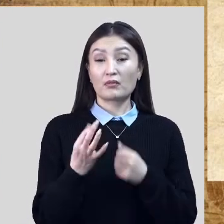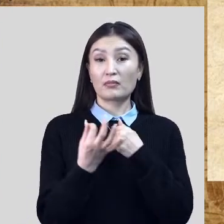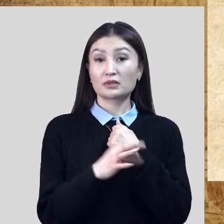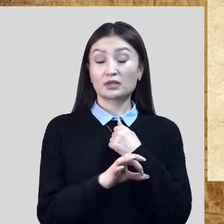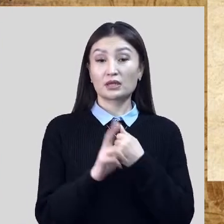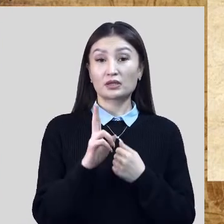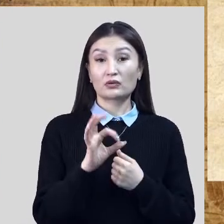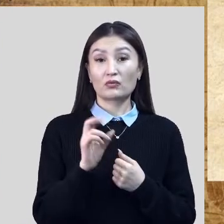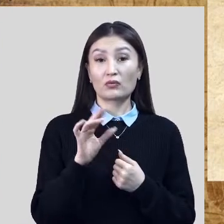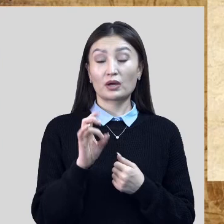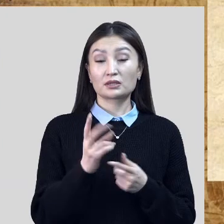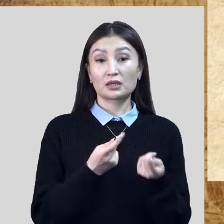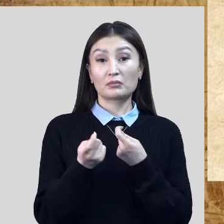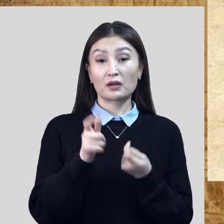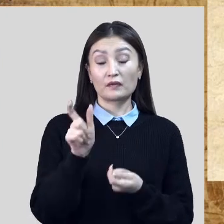Последний коканский